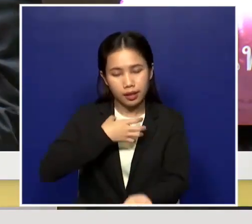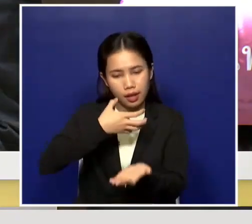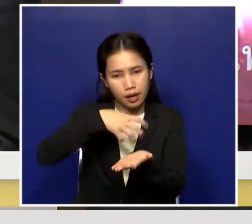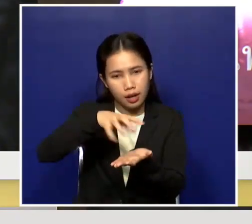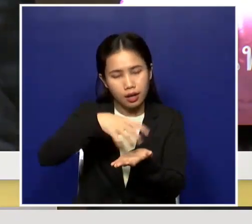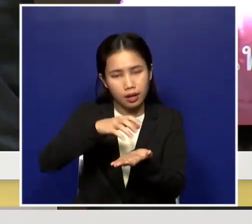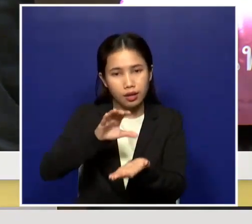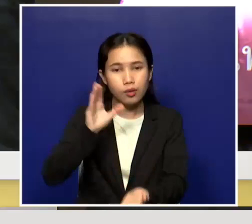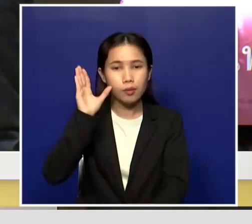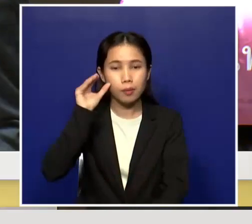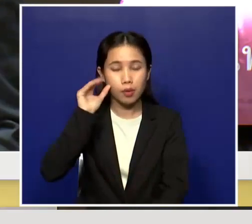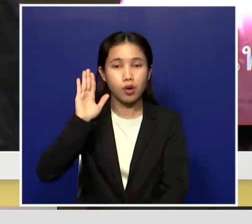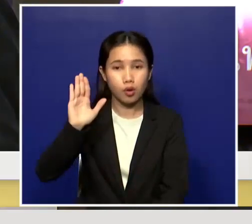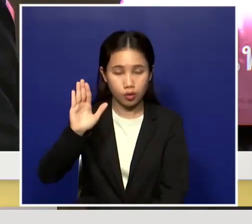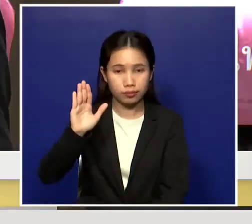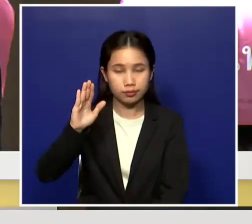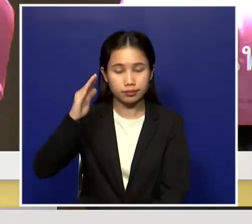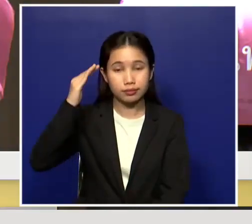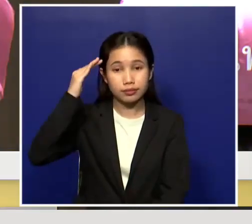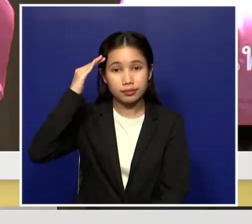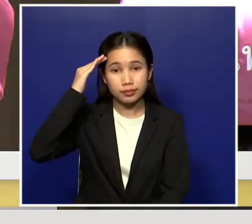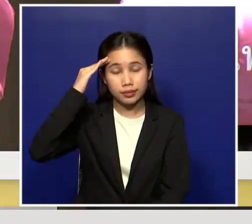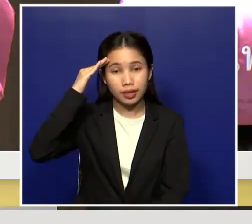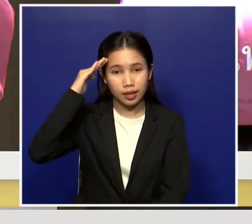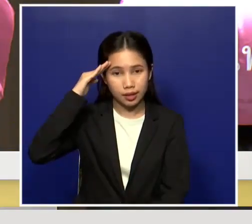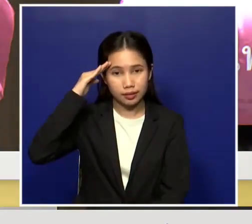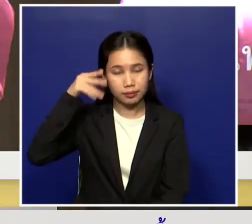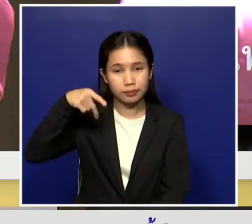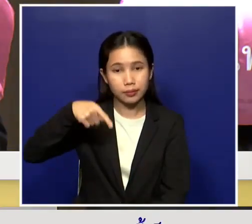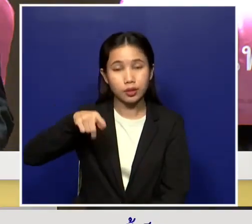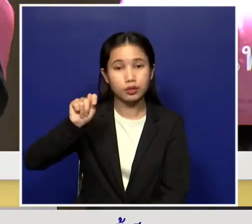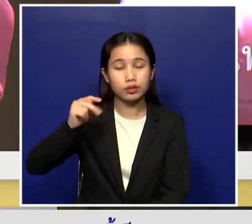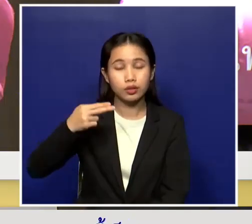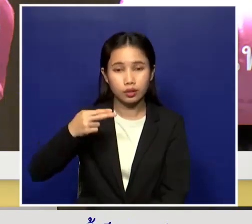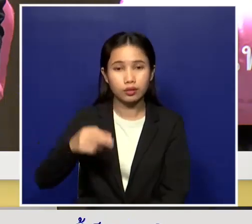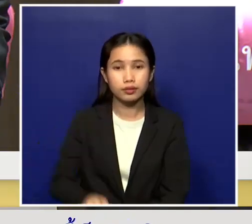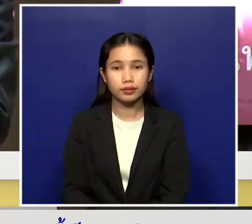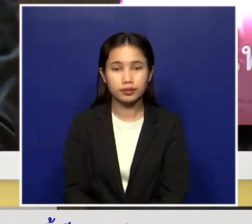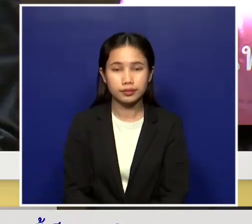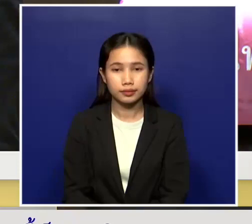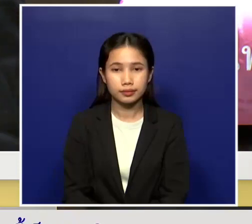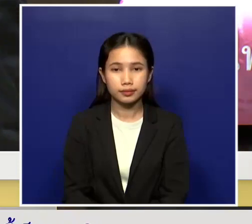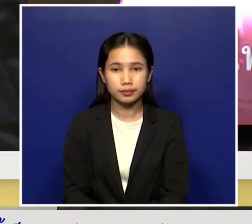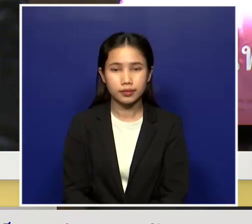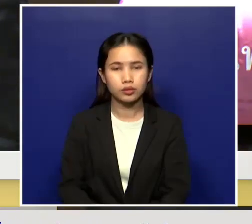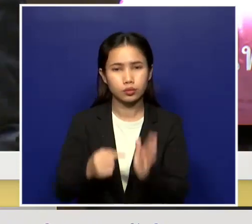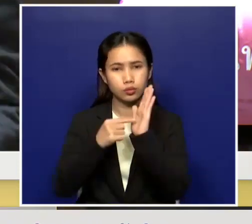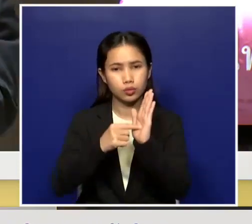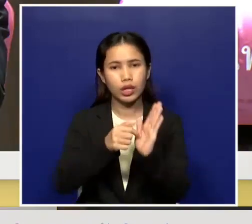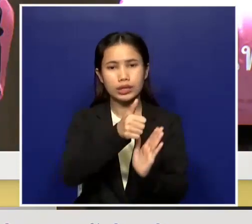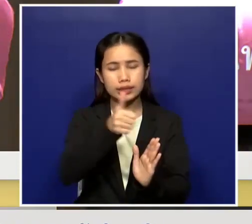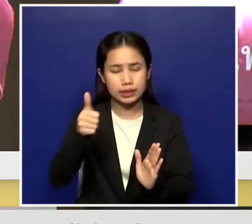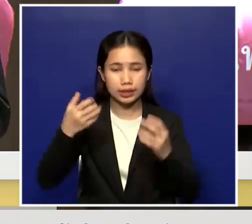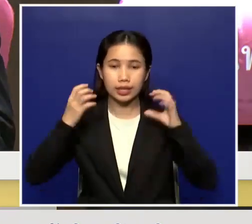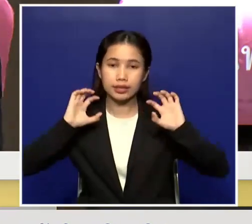ขาเนี่ยเป็นยศพันโทนะซึ่งเป็นตัวอย่างที่ดีเป็นข้าราช